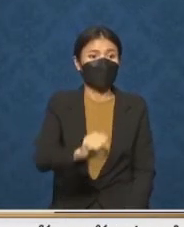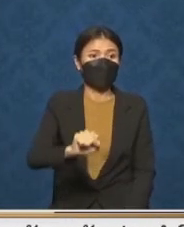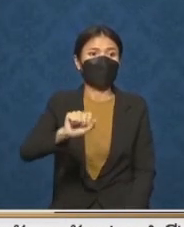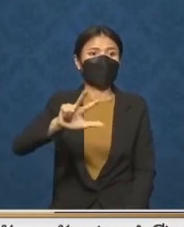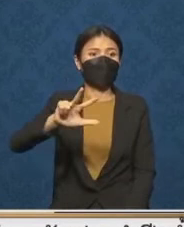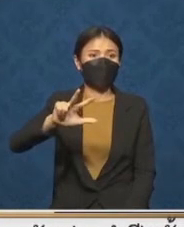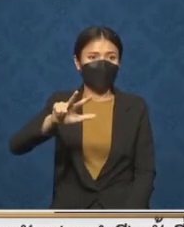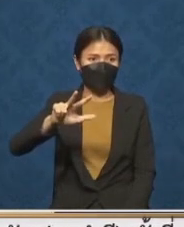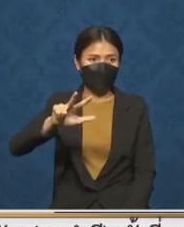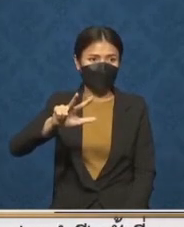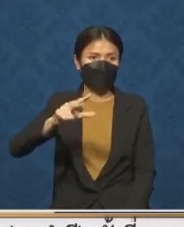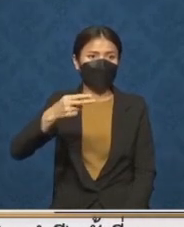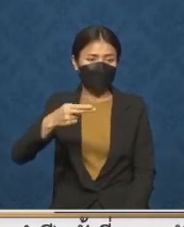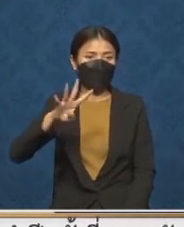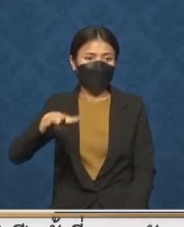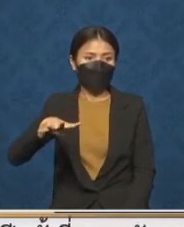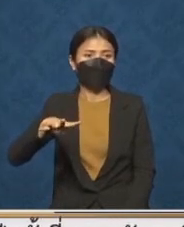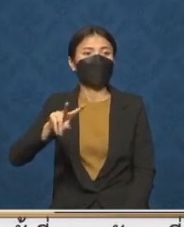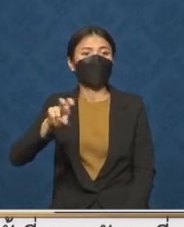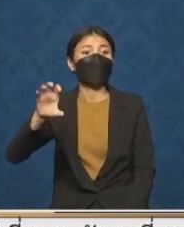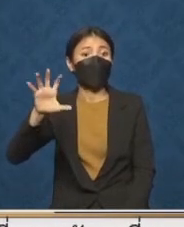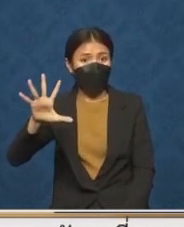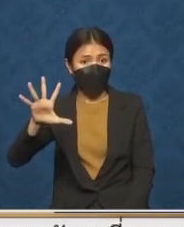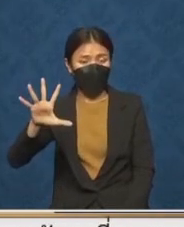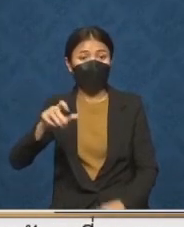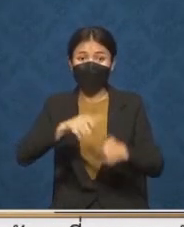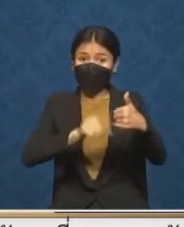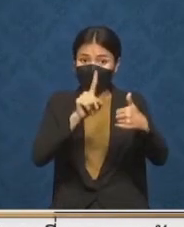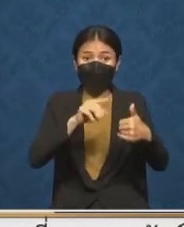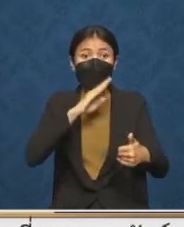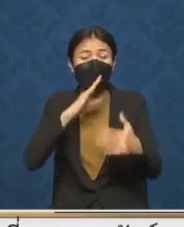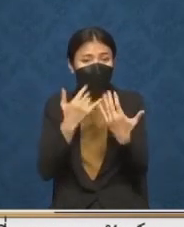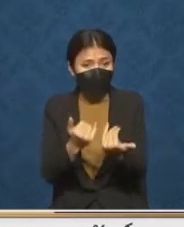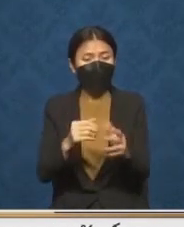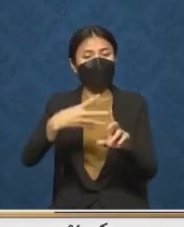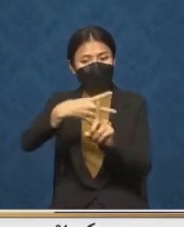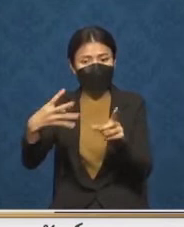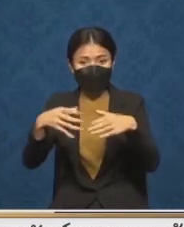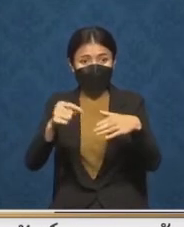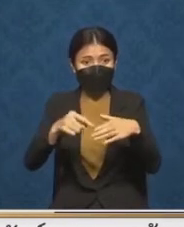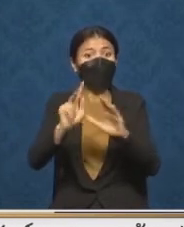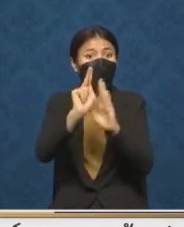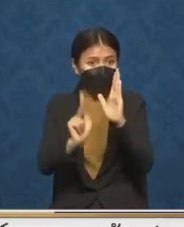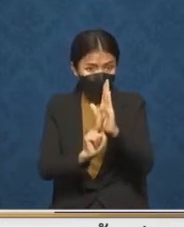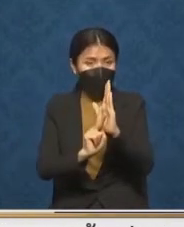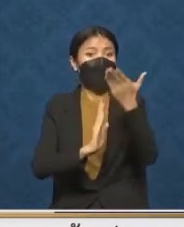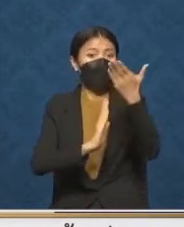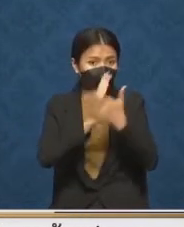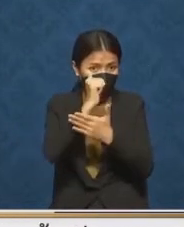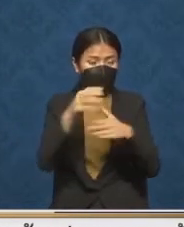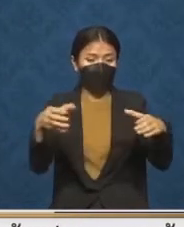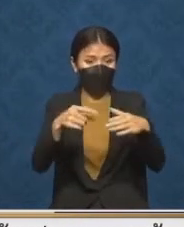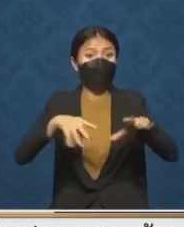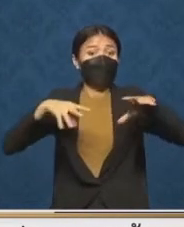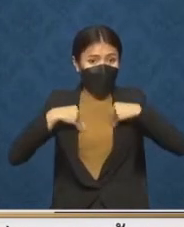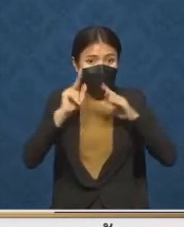234,805 บาทต่อคนและหากเราเปิดรับกลุ่มคนที่มีความหลากหลายทางเพศทางด้านกฎหมายโดยอ้างอิงตามงานวิจัยก็จะทำ